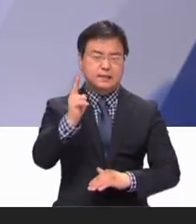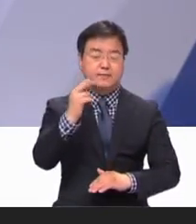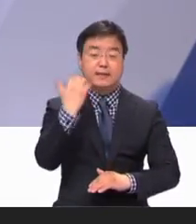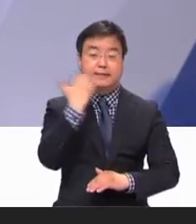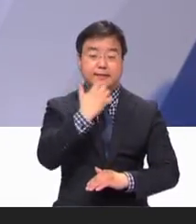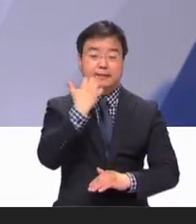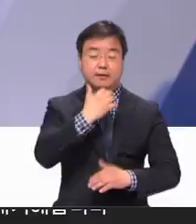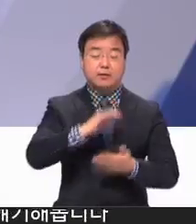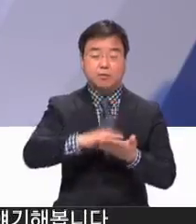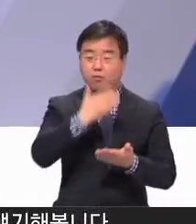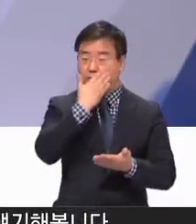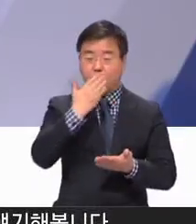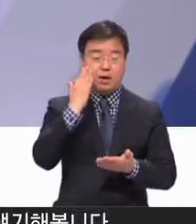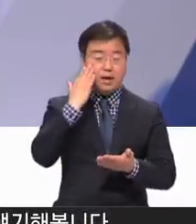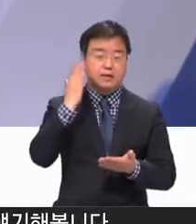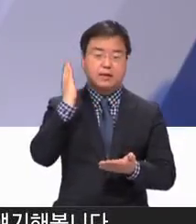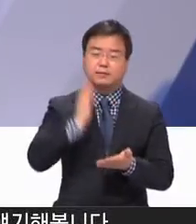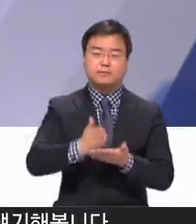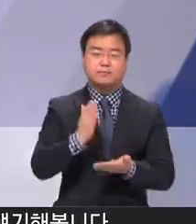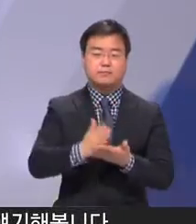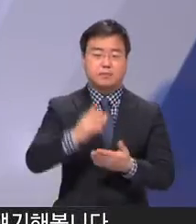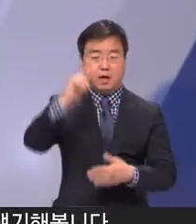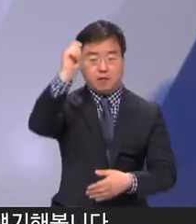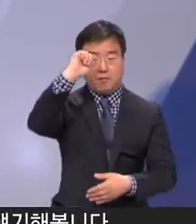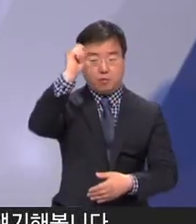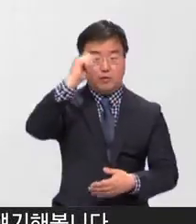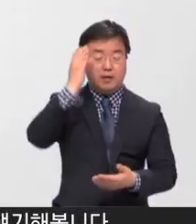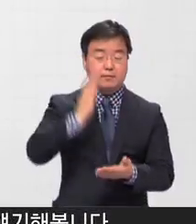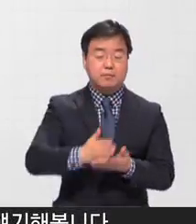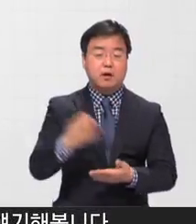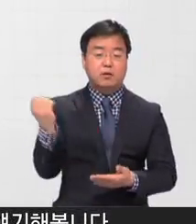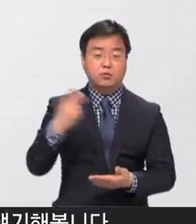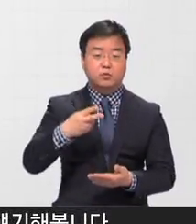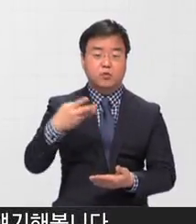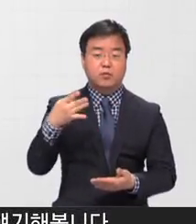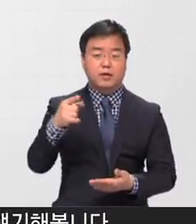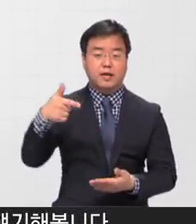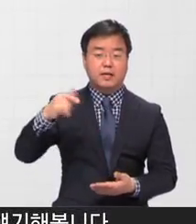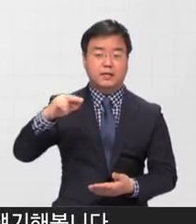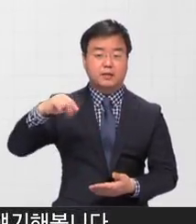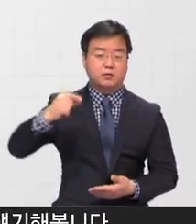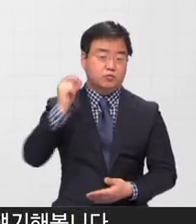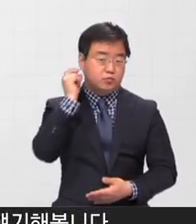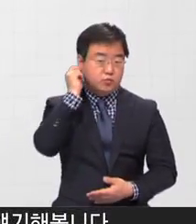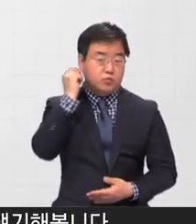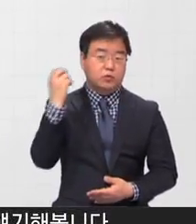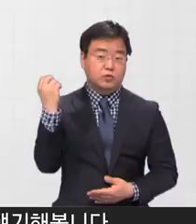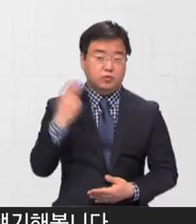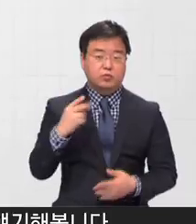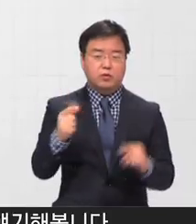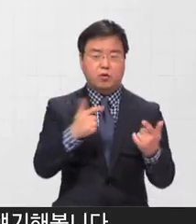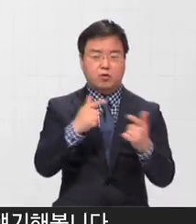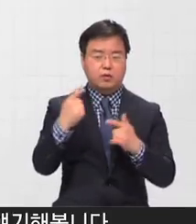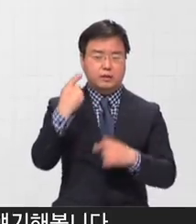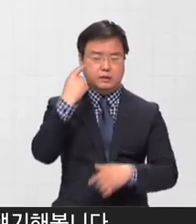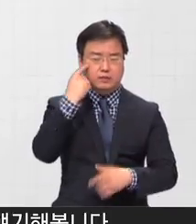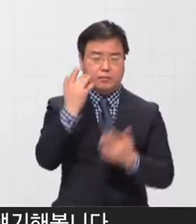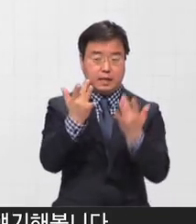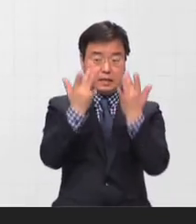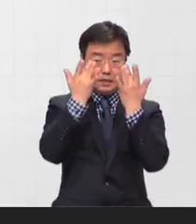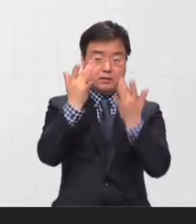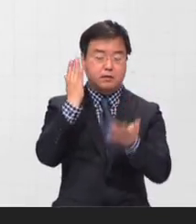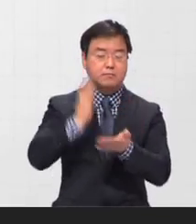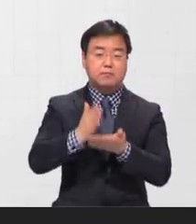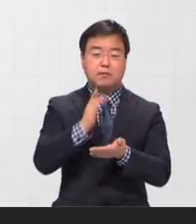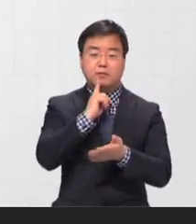네. 그리고 뭐 모자 금지 레깅스 규제 구두 규제 귀걸이 규제 서클렌즈 규제 여기 지금 예, 영상들이 나오고